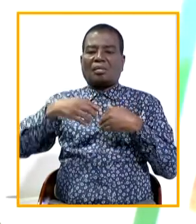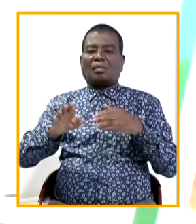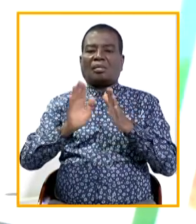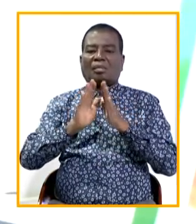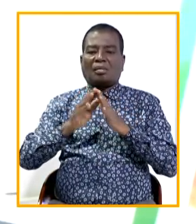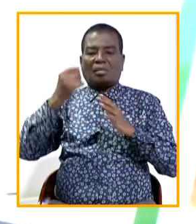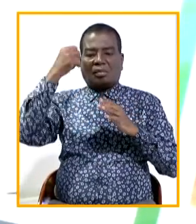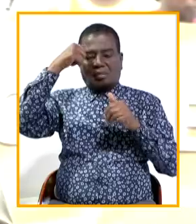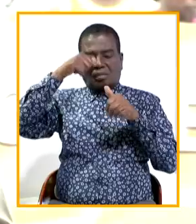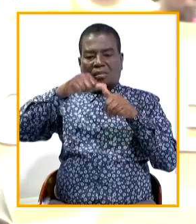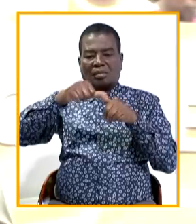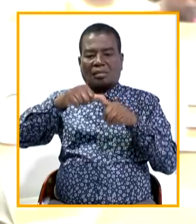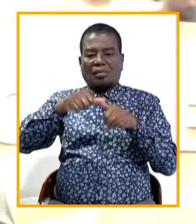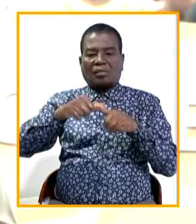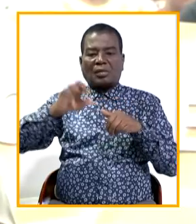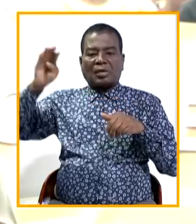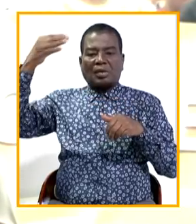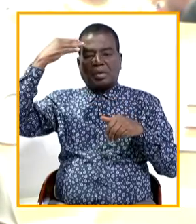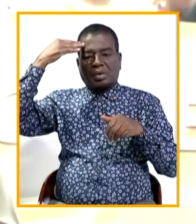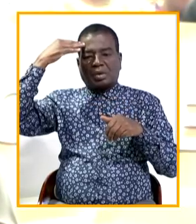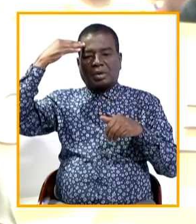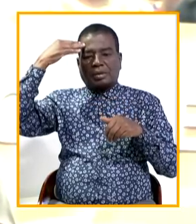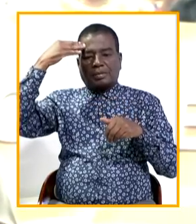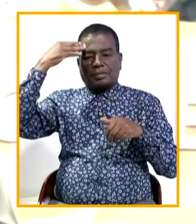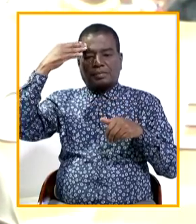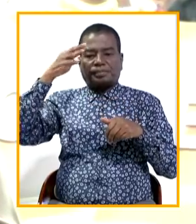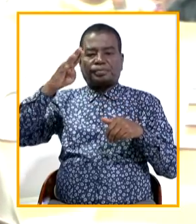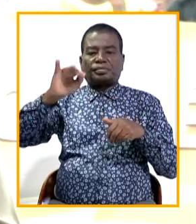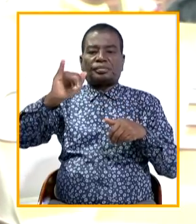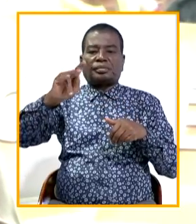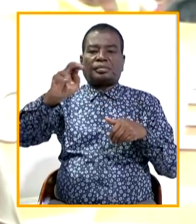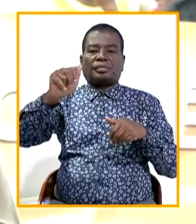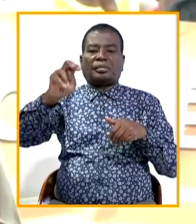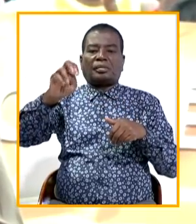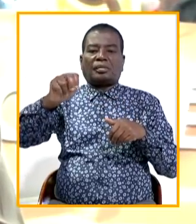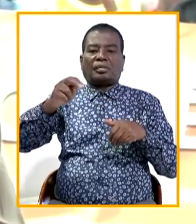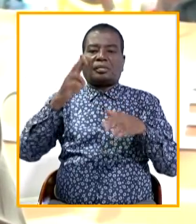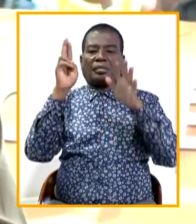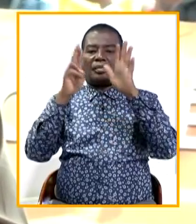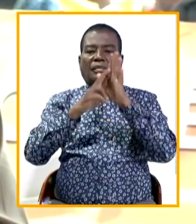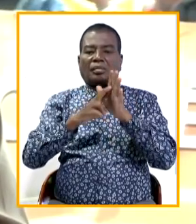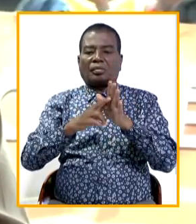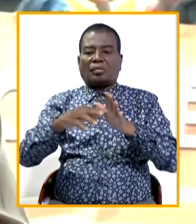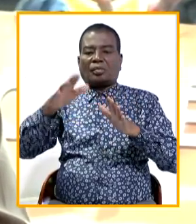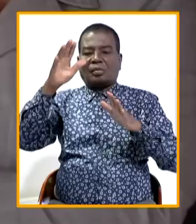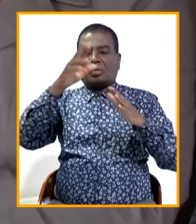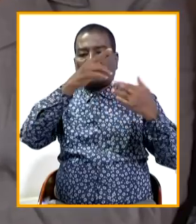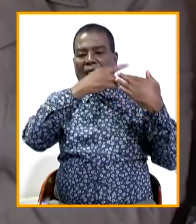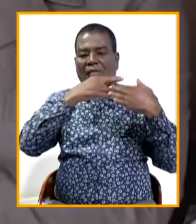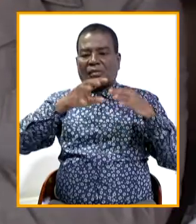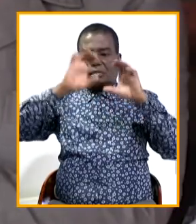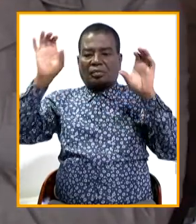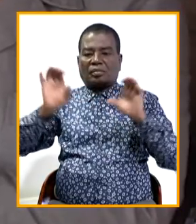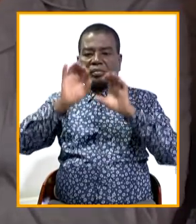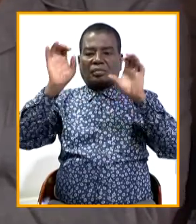d'être reconnaissant. Le ministre d'État Téné Birahima Ouattara, représentant le patron de la cérémonie,